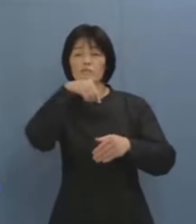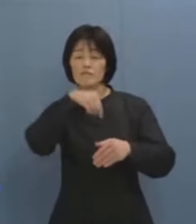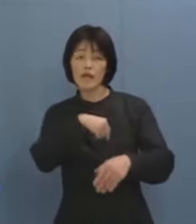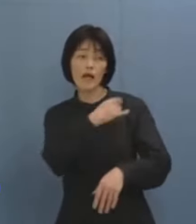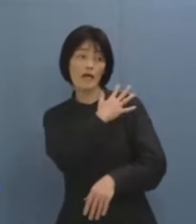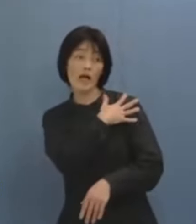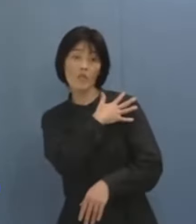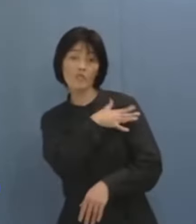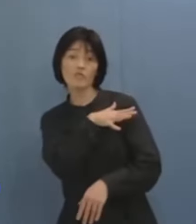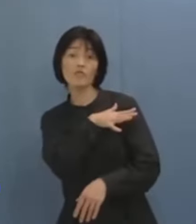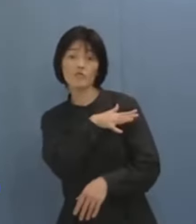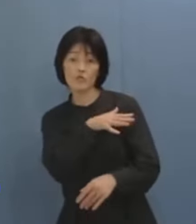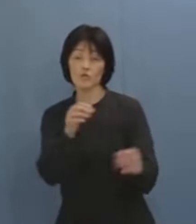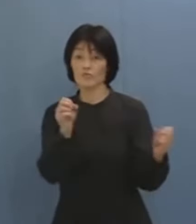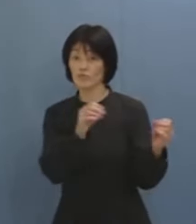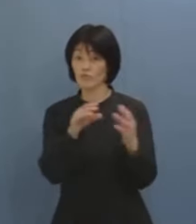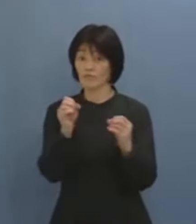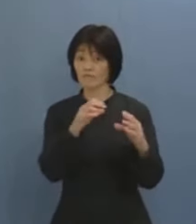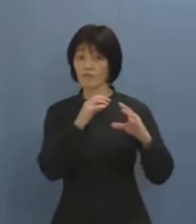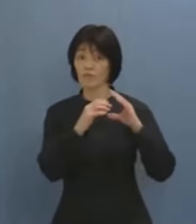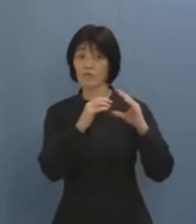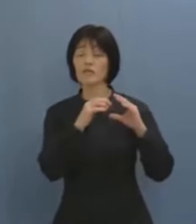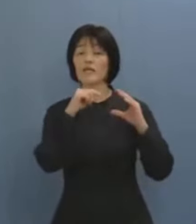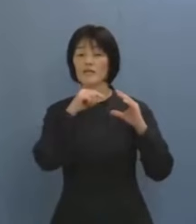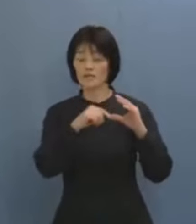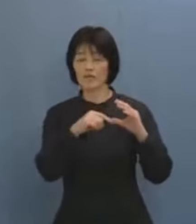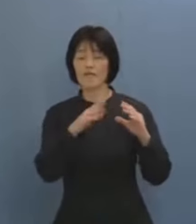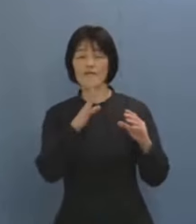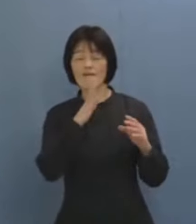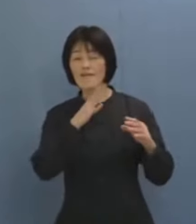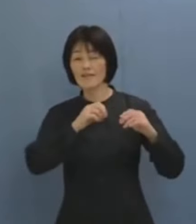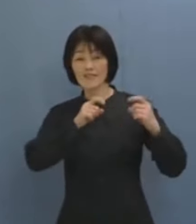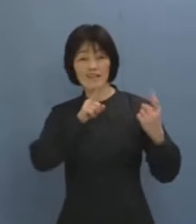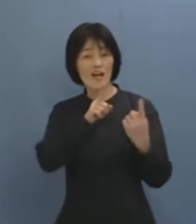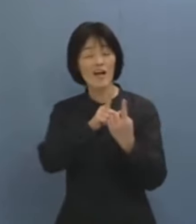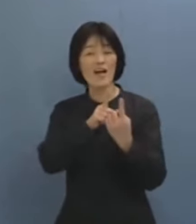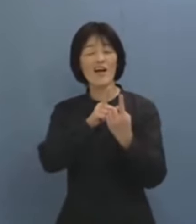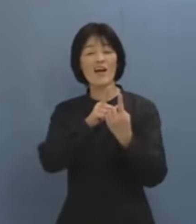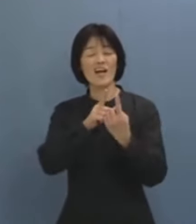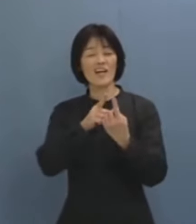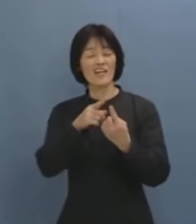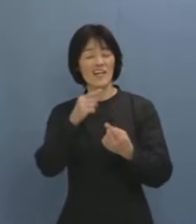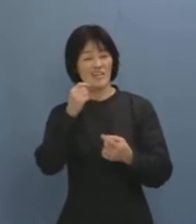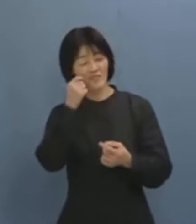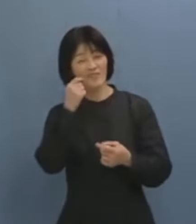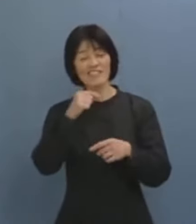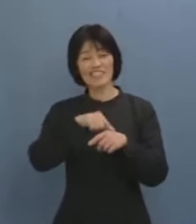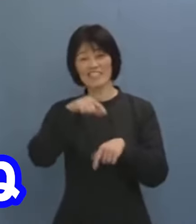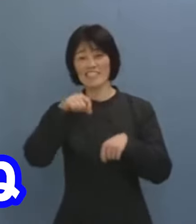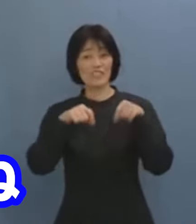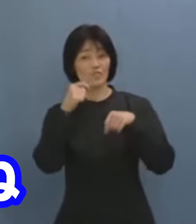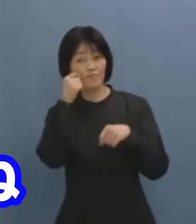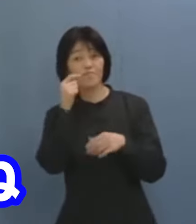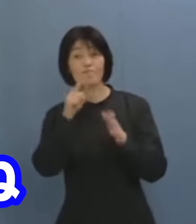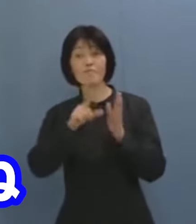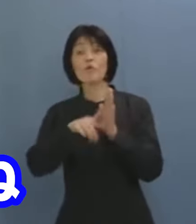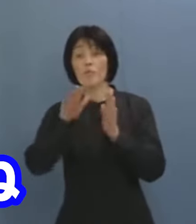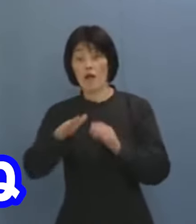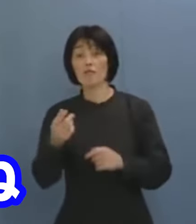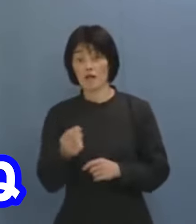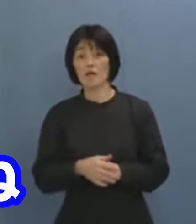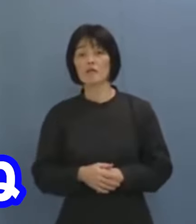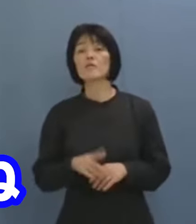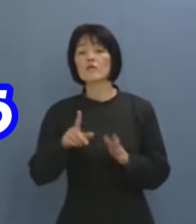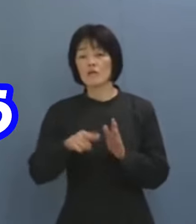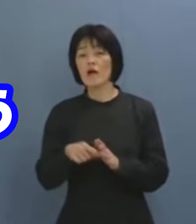ットでなかなか会う機会も公務で忙しい時にありましたんで、まあ、私が気づいたこと細かいご